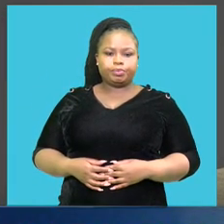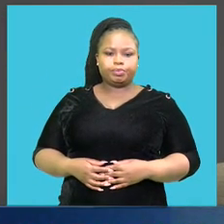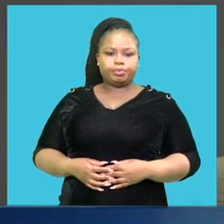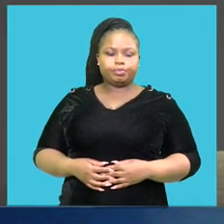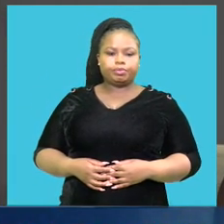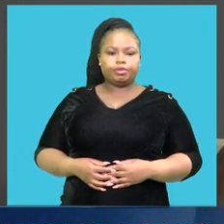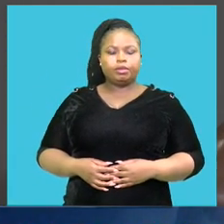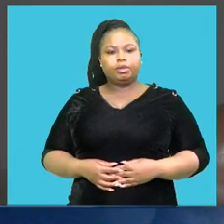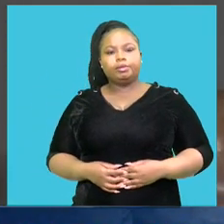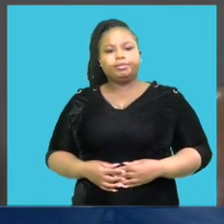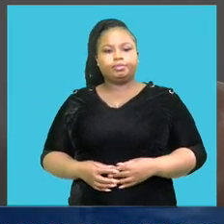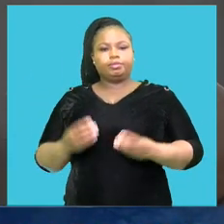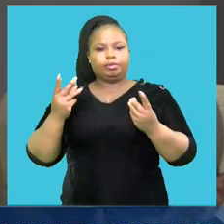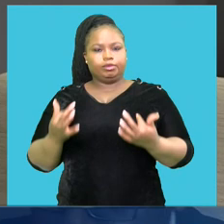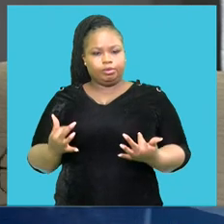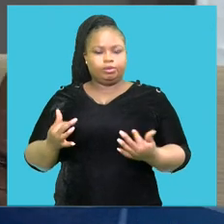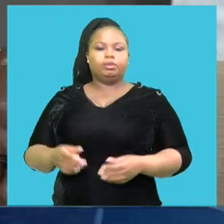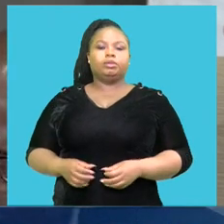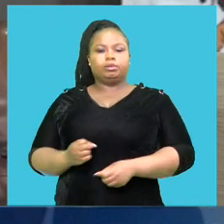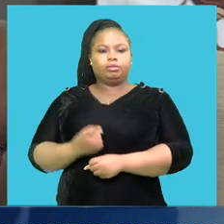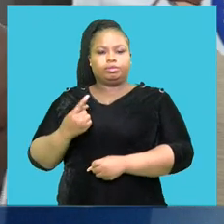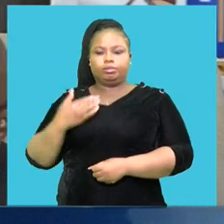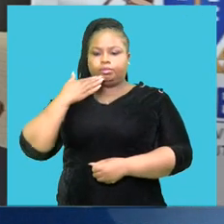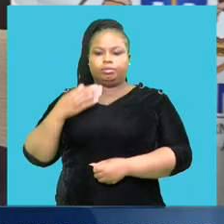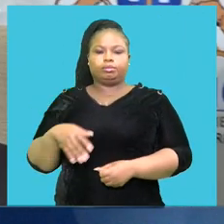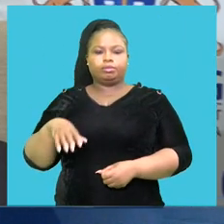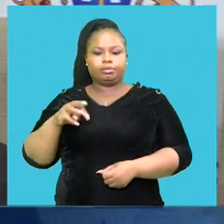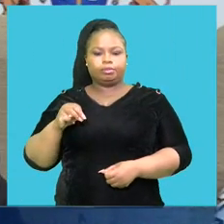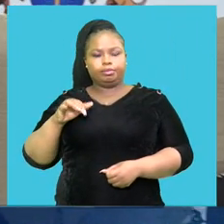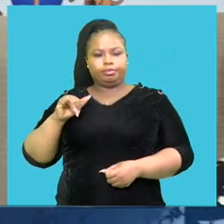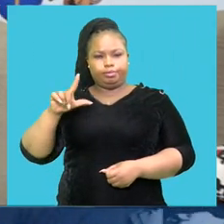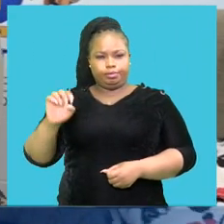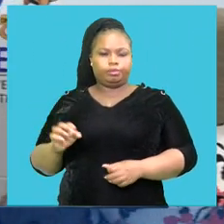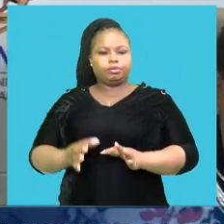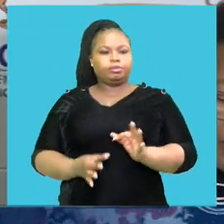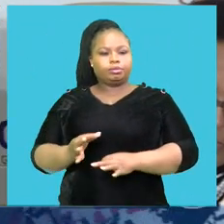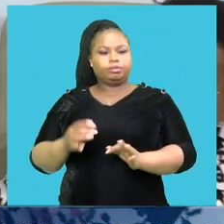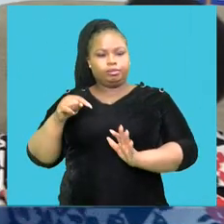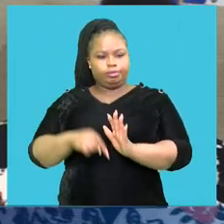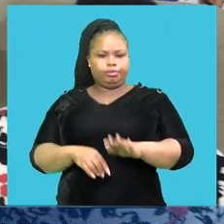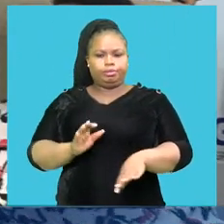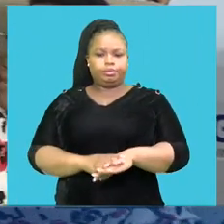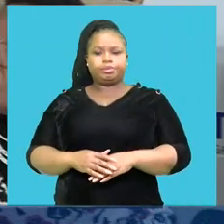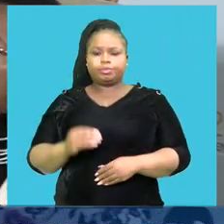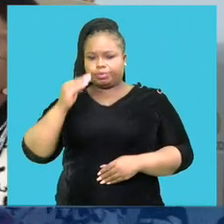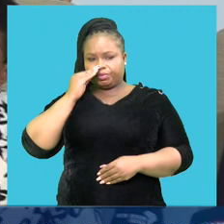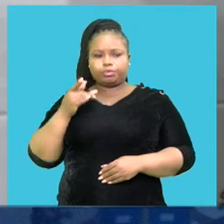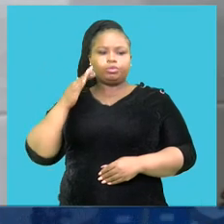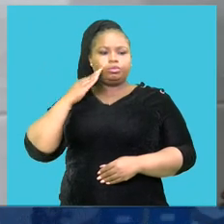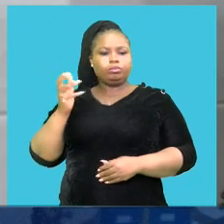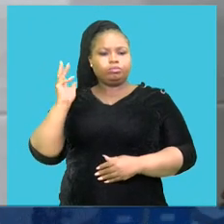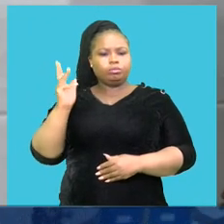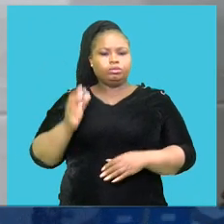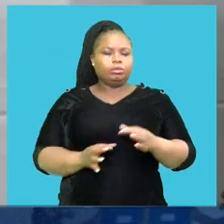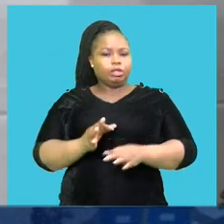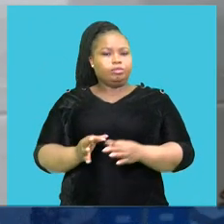Umpati usawweze zimaale khauti ni ulebu kwaang maile unike inkaze loko nonda bangemi bayasabe lo semali